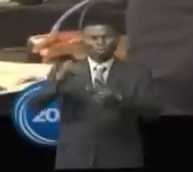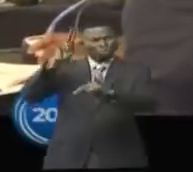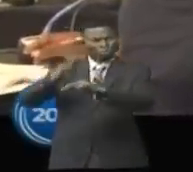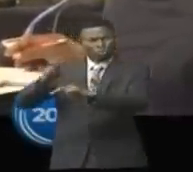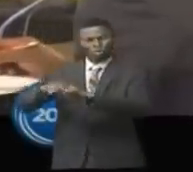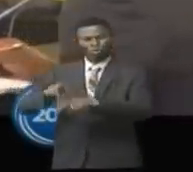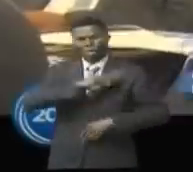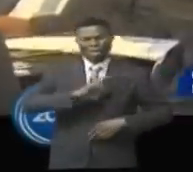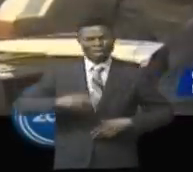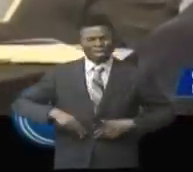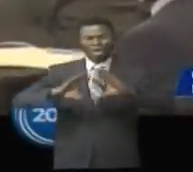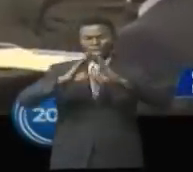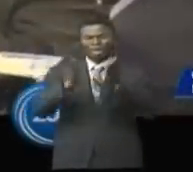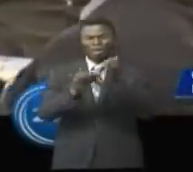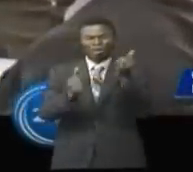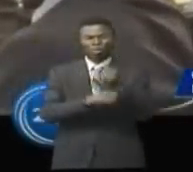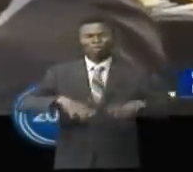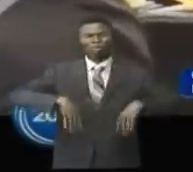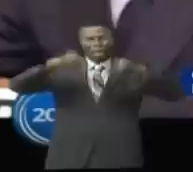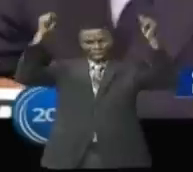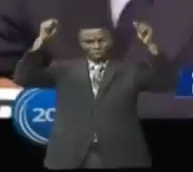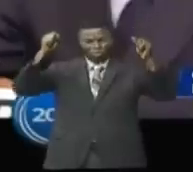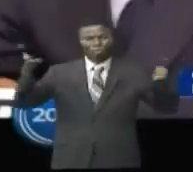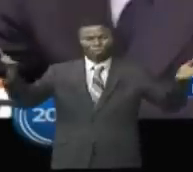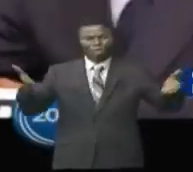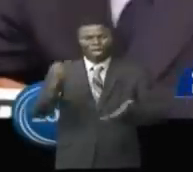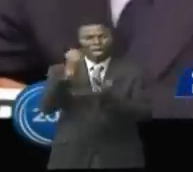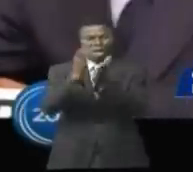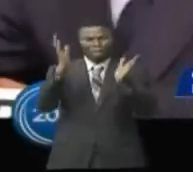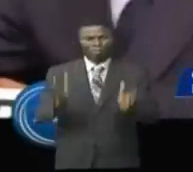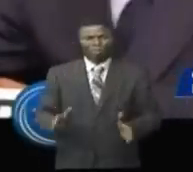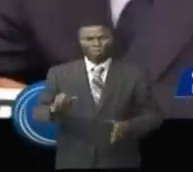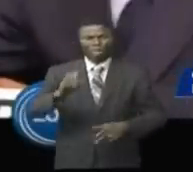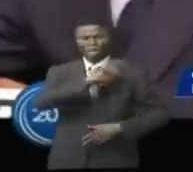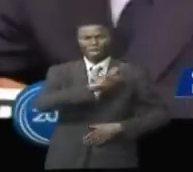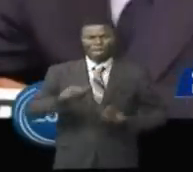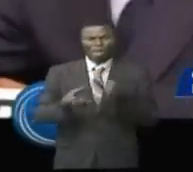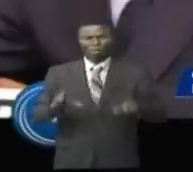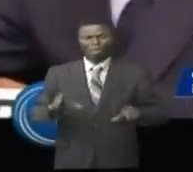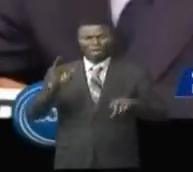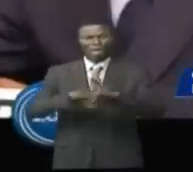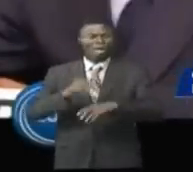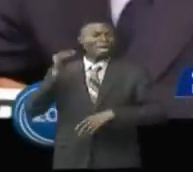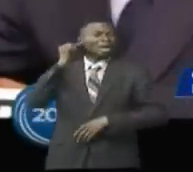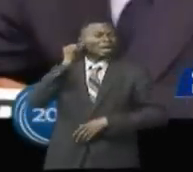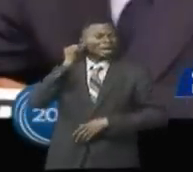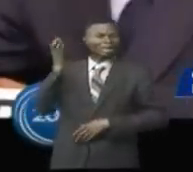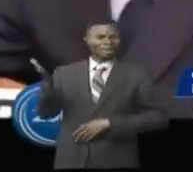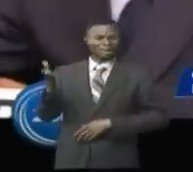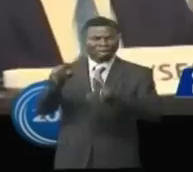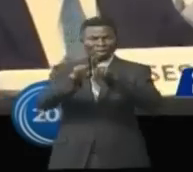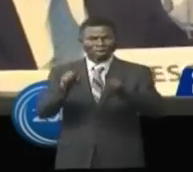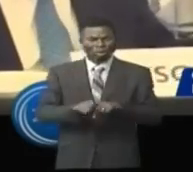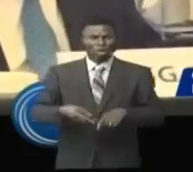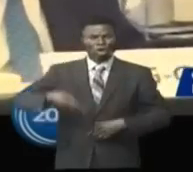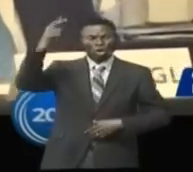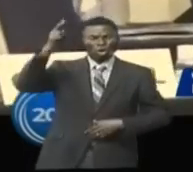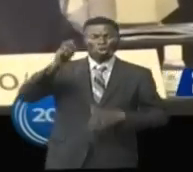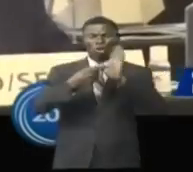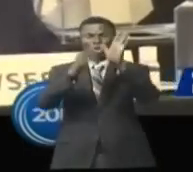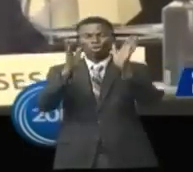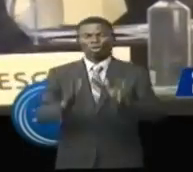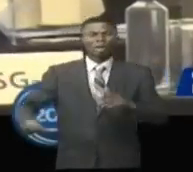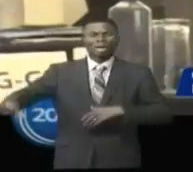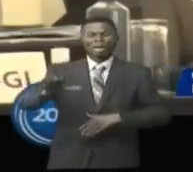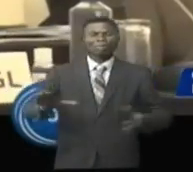été adoptée. Présent à cette réunion, l'ambassadeur de la RDC au Kenya, John Nyakeru, et les hauts représentants de